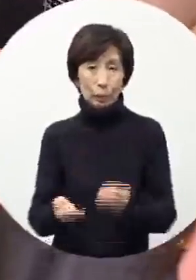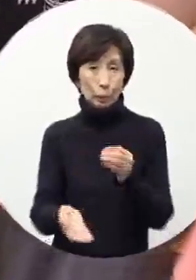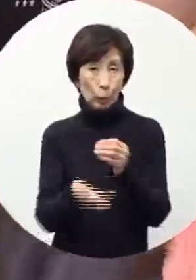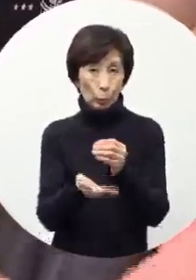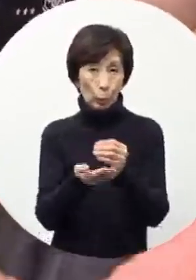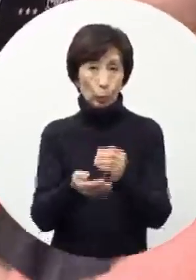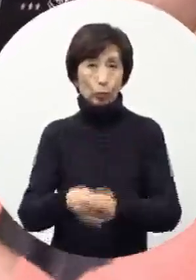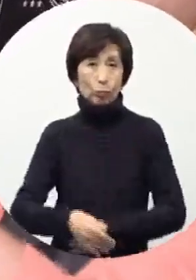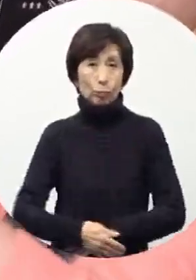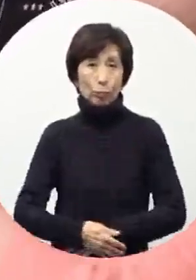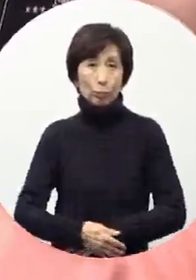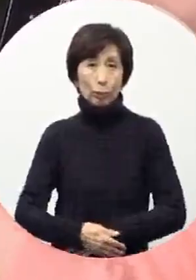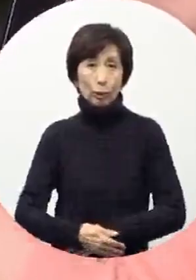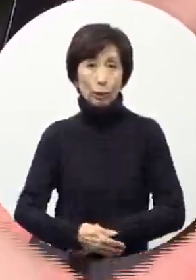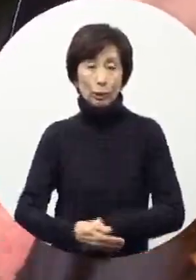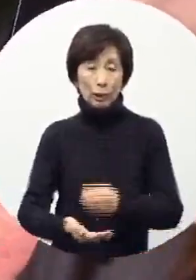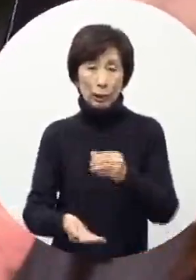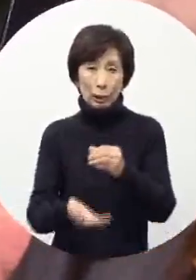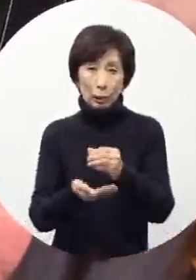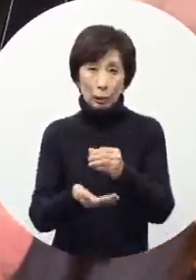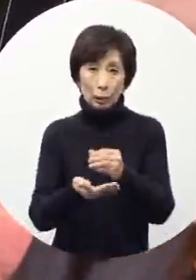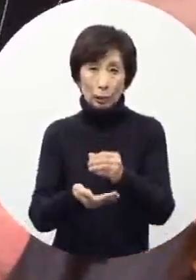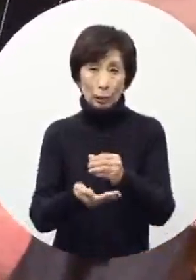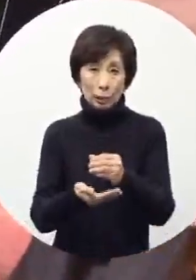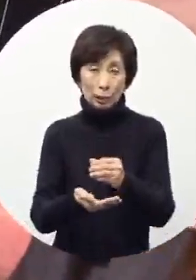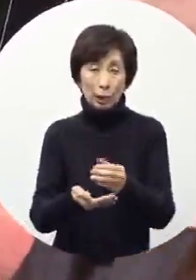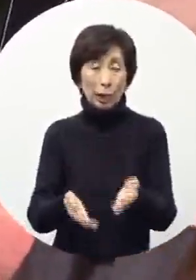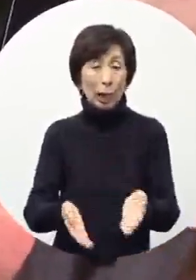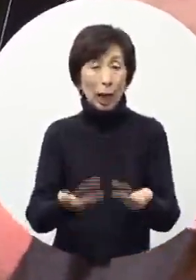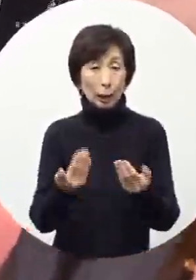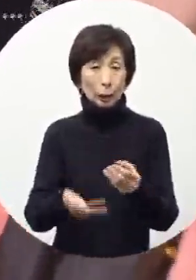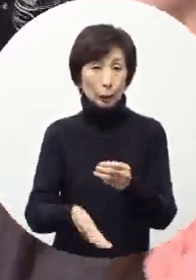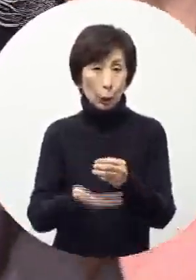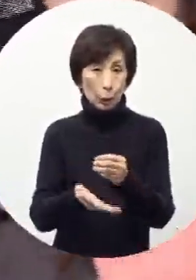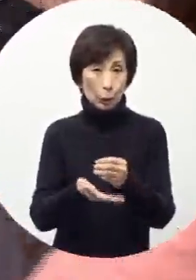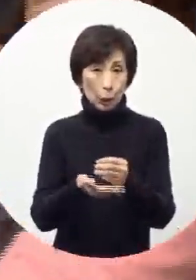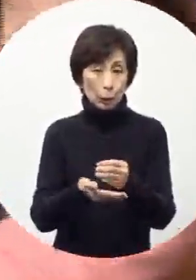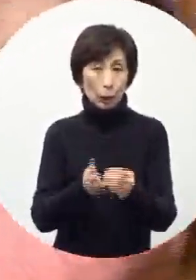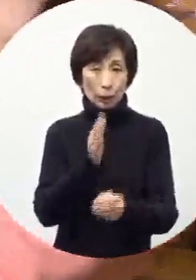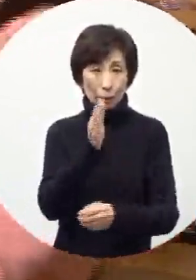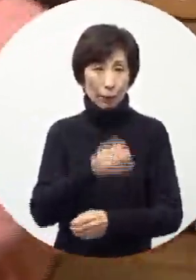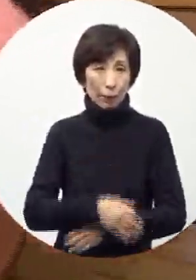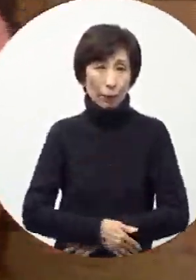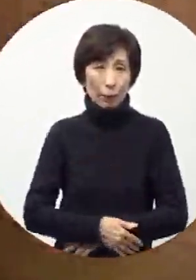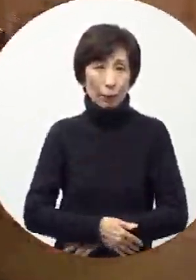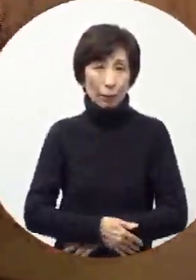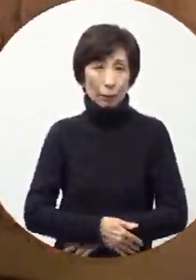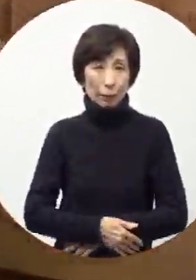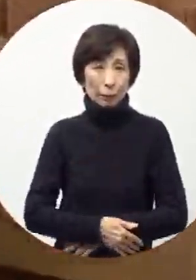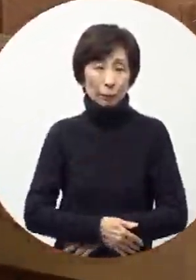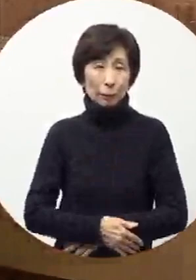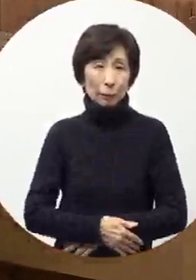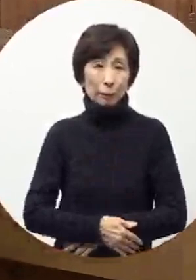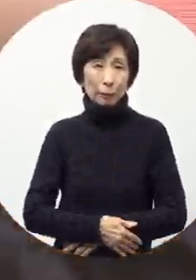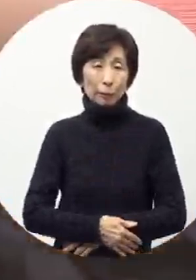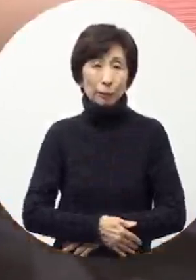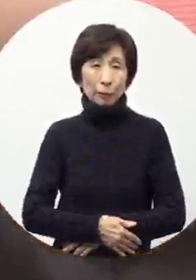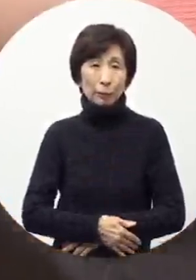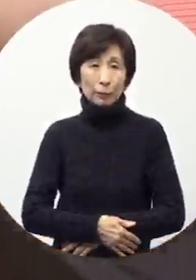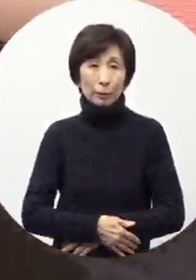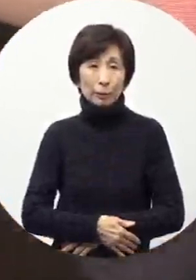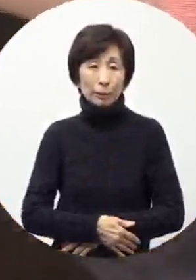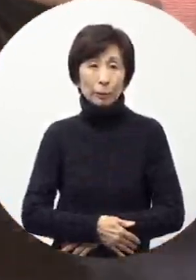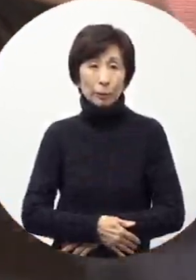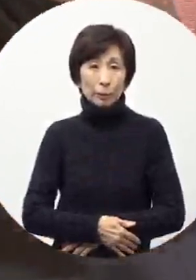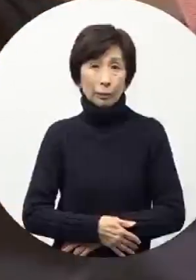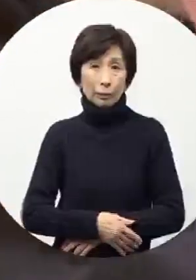で肉を詰めます。あまり強くやらなくていいですよ。あの軽くちょっとここに貼るぐらいな感じでね。そしたら